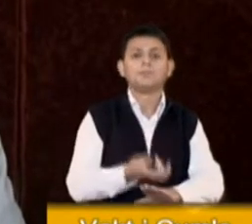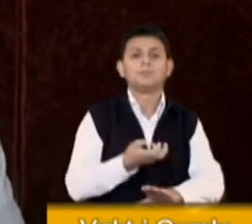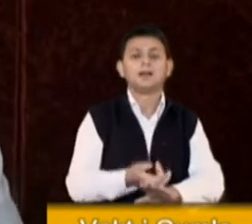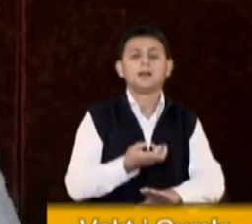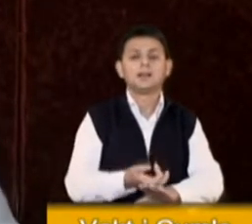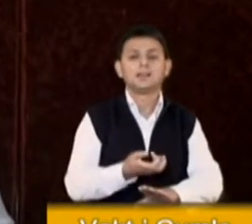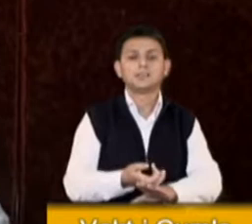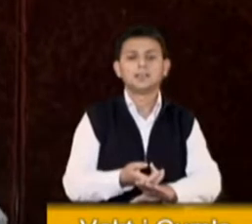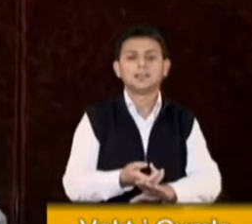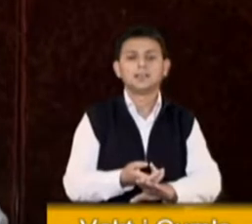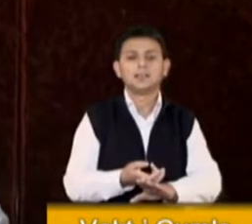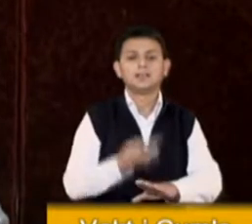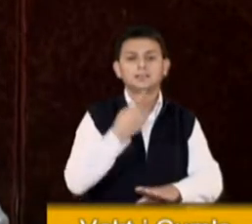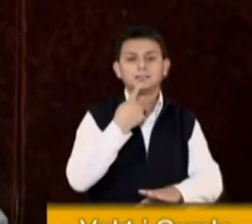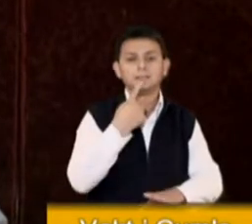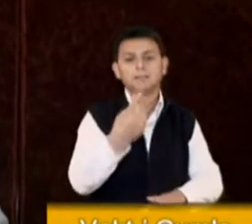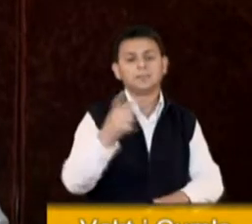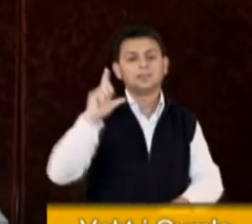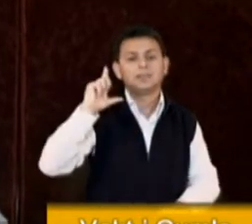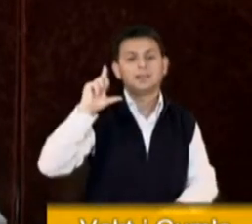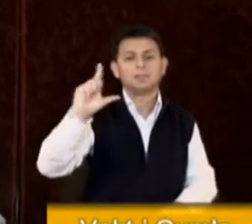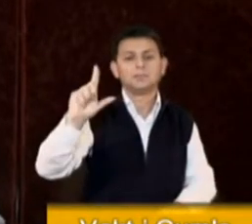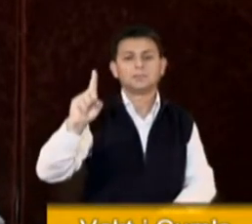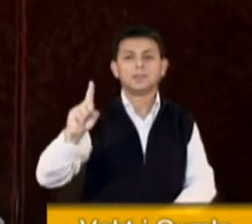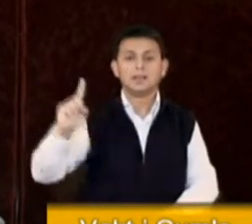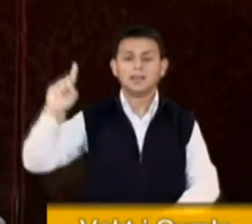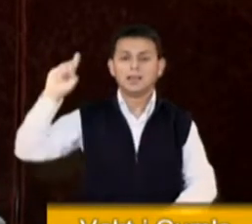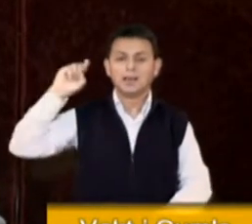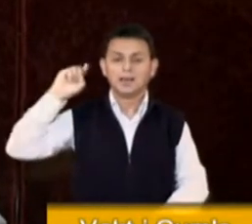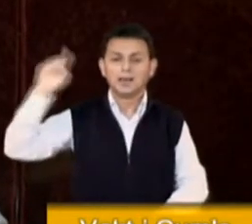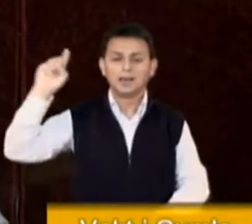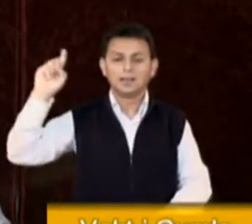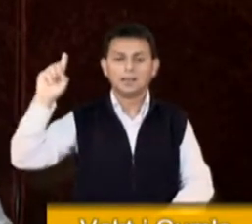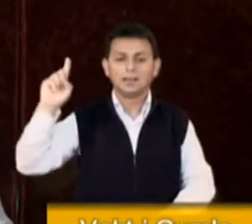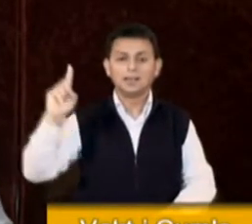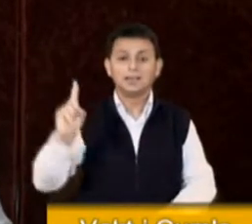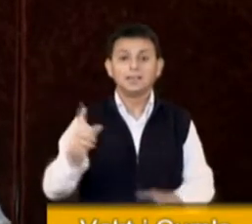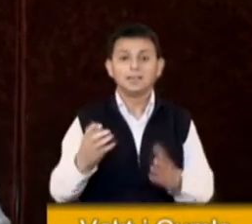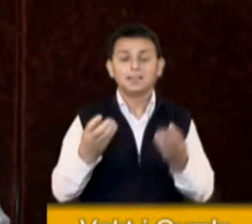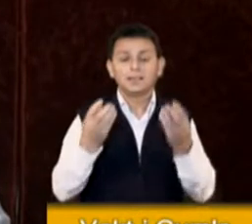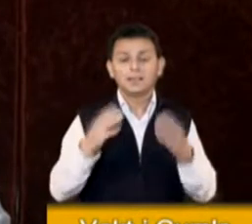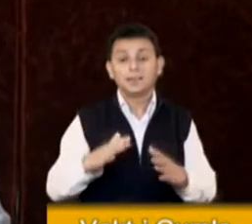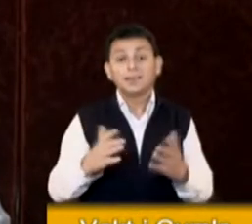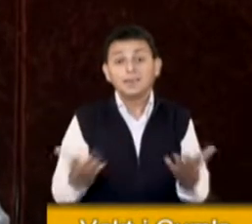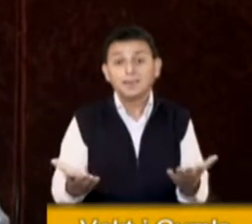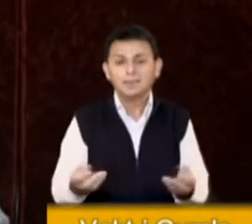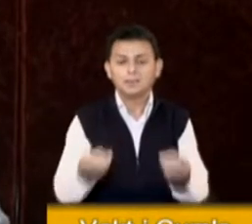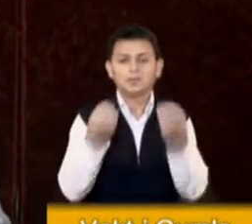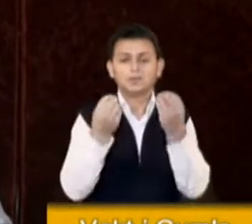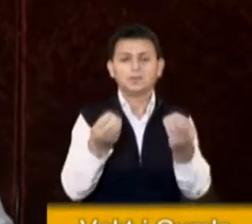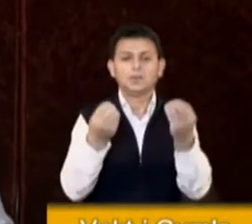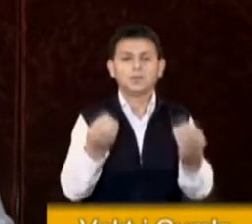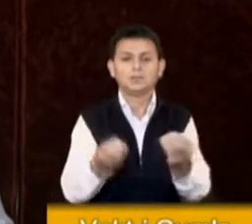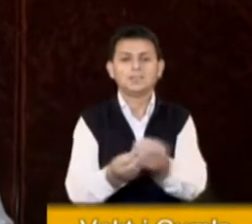istemiş, dilemiş ve ne güzel yaratmış demen gerekmez miydi? Muhterem müminler, Allah